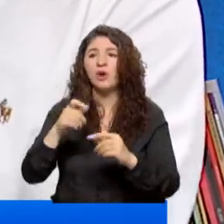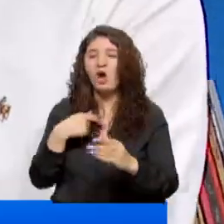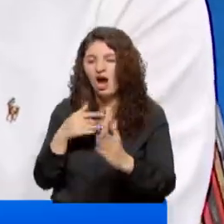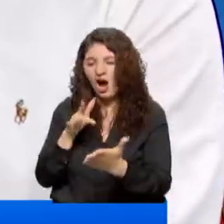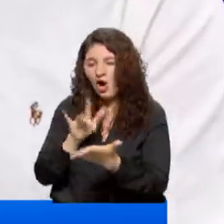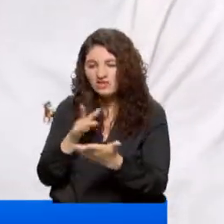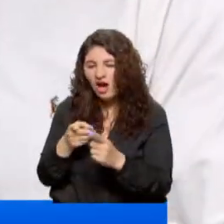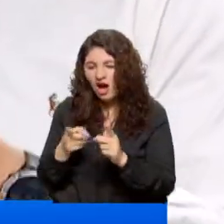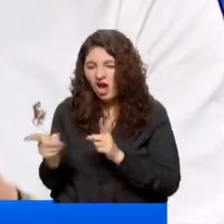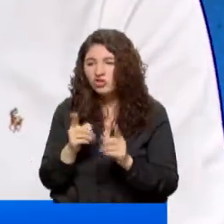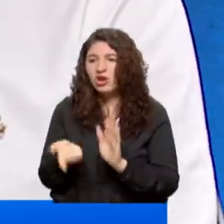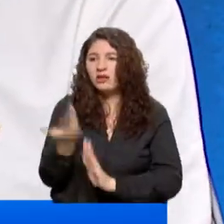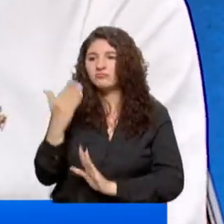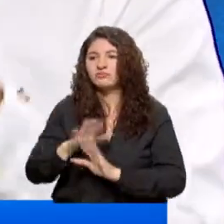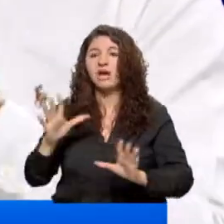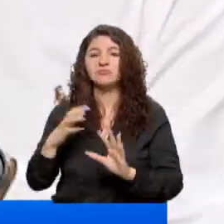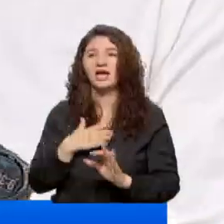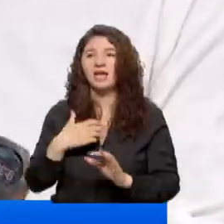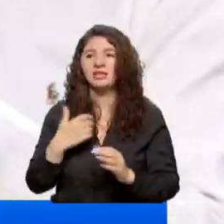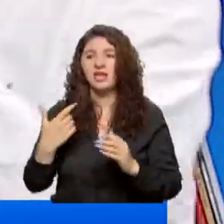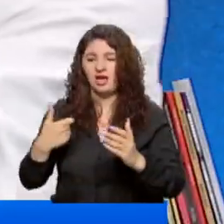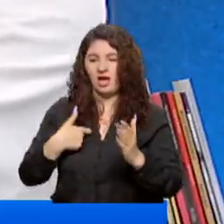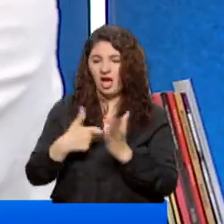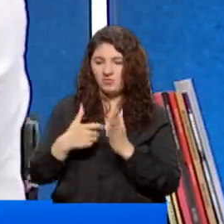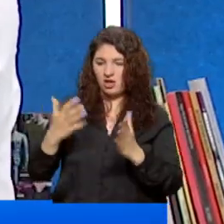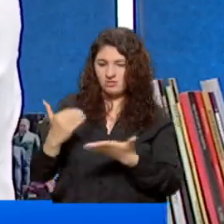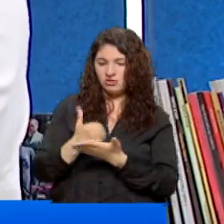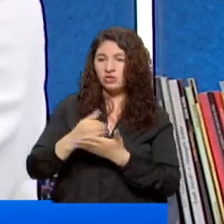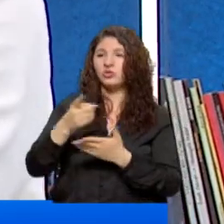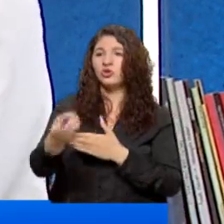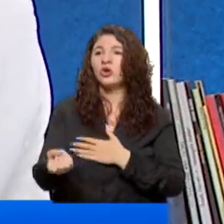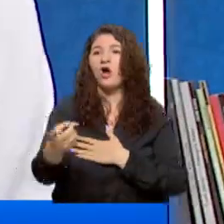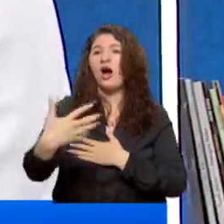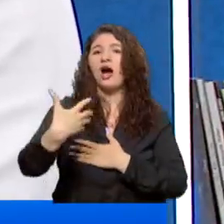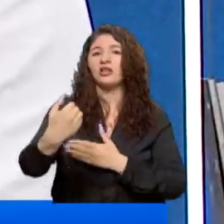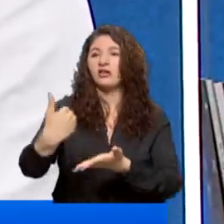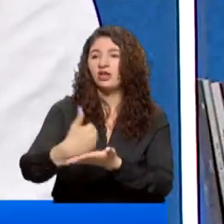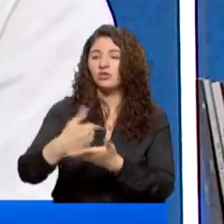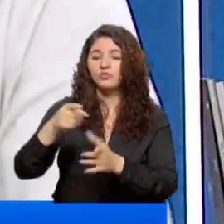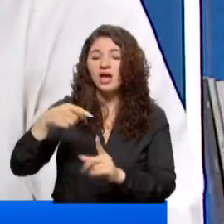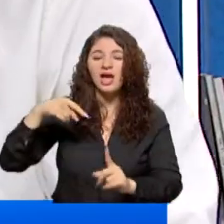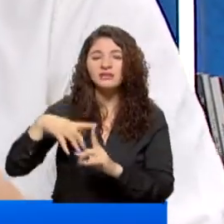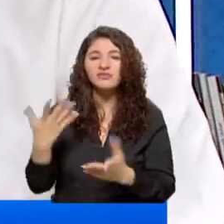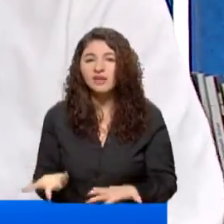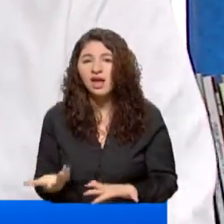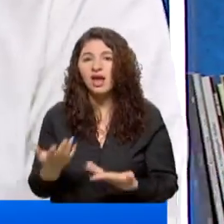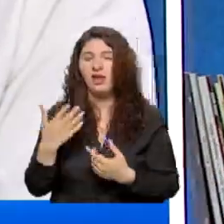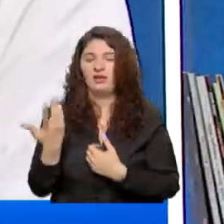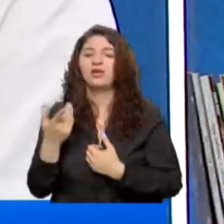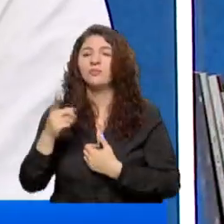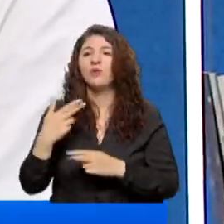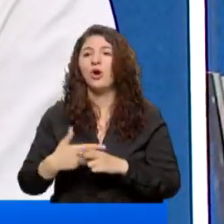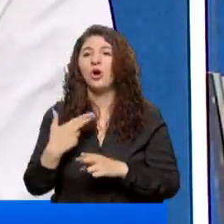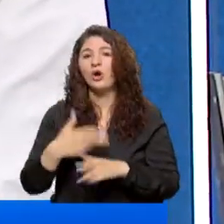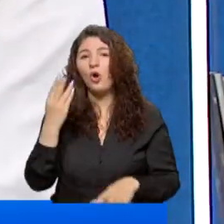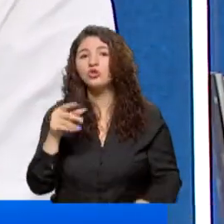aracıyı ortadan kaldırdığınız zaman hem kendi açından kazançlar üretici için kazanç oluyor Bunu yaparken de Hedef şup Yani